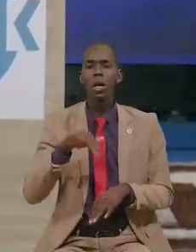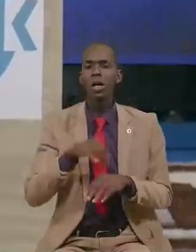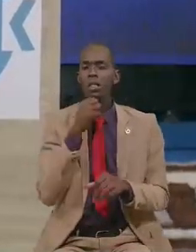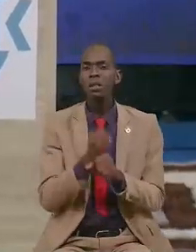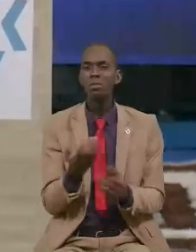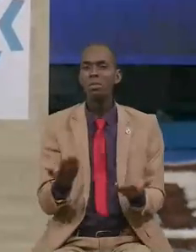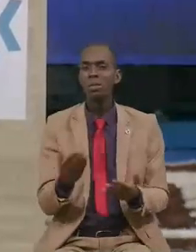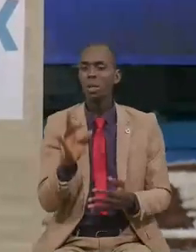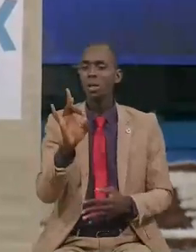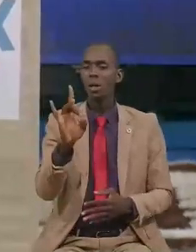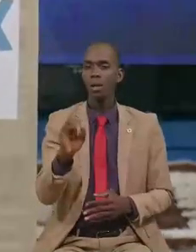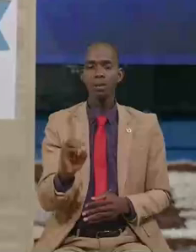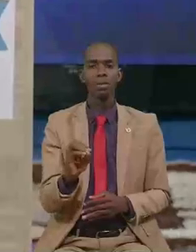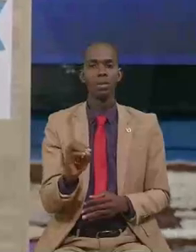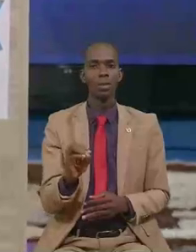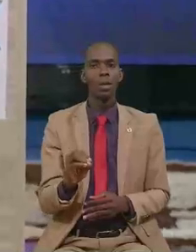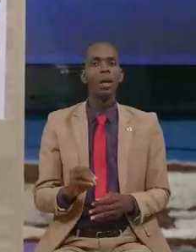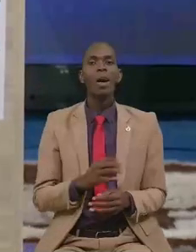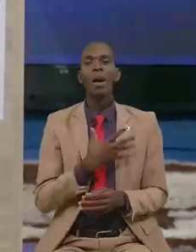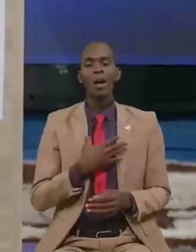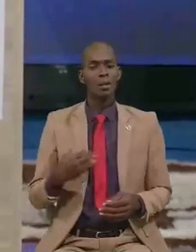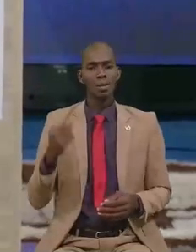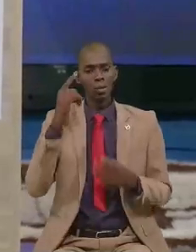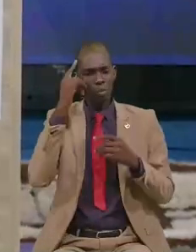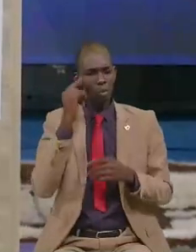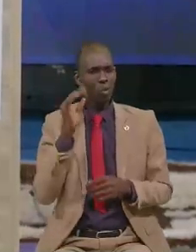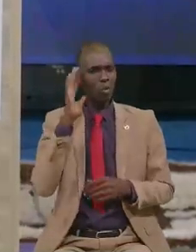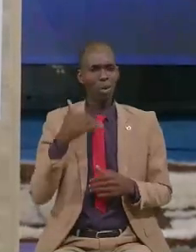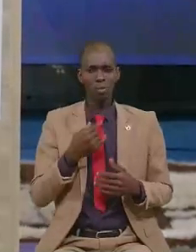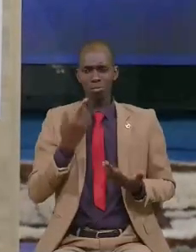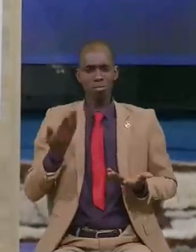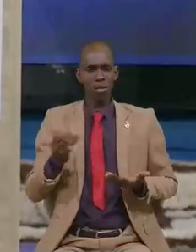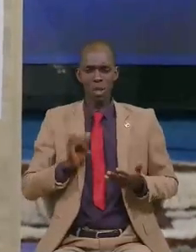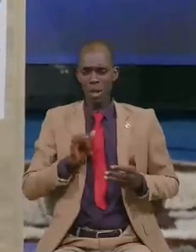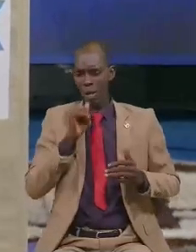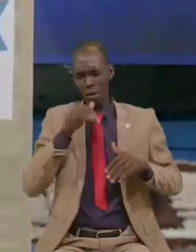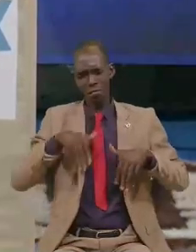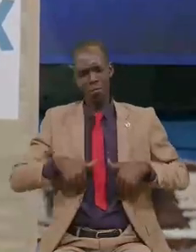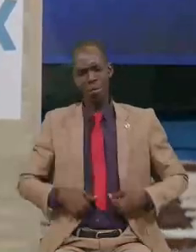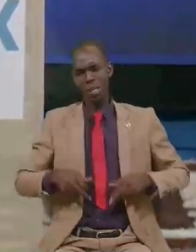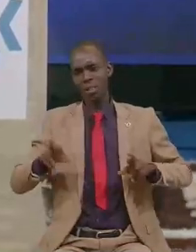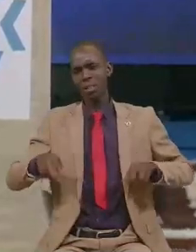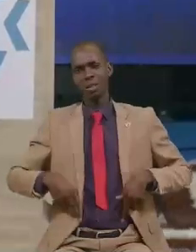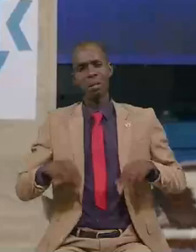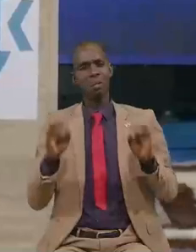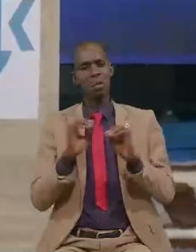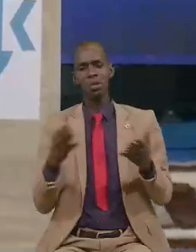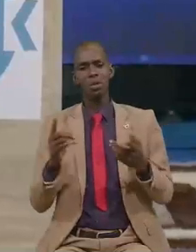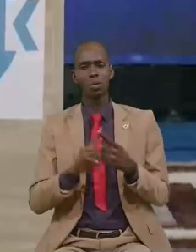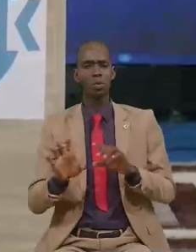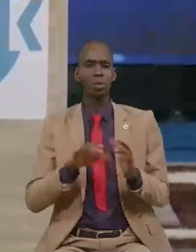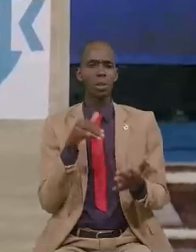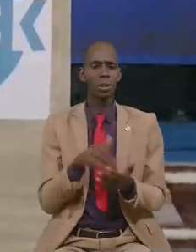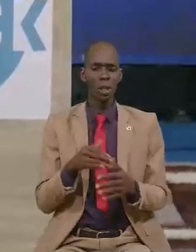Et quand il sera là, il devait être à la retraite, il devait se dire, il n'y a plus rien d'autre à faire. En réalité, là, même à mon âge,